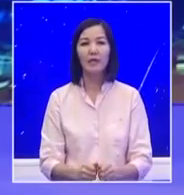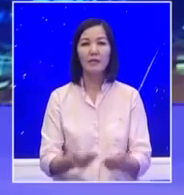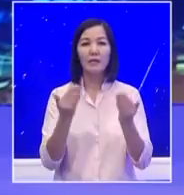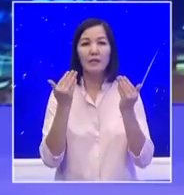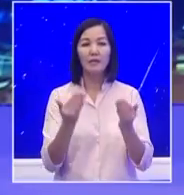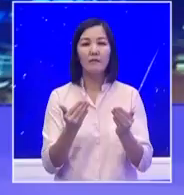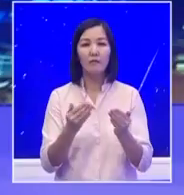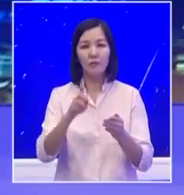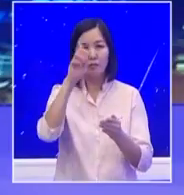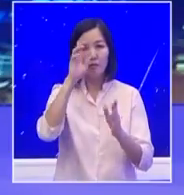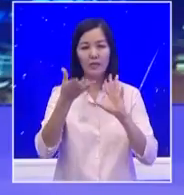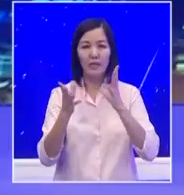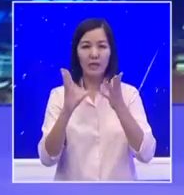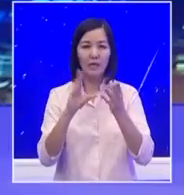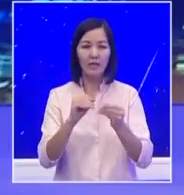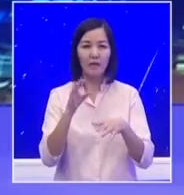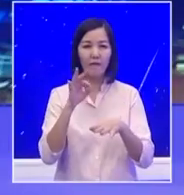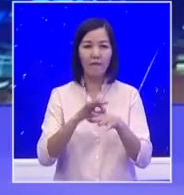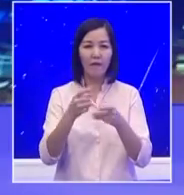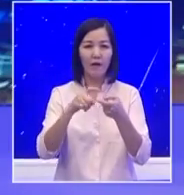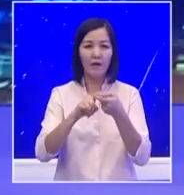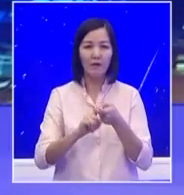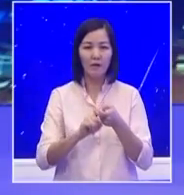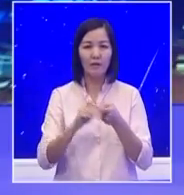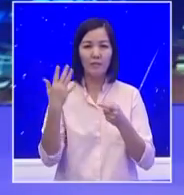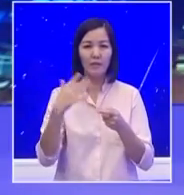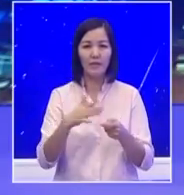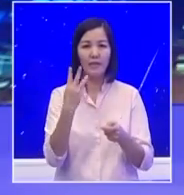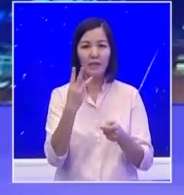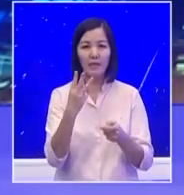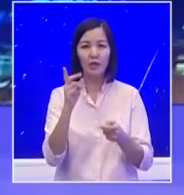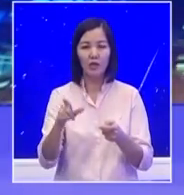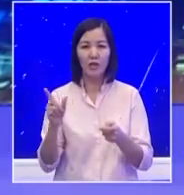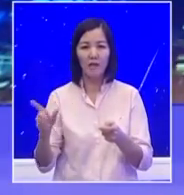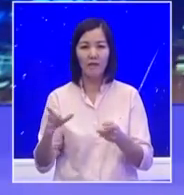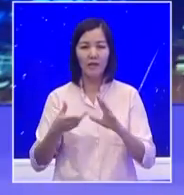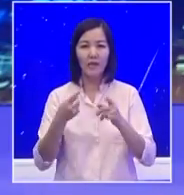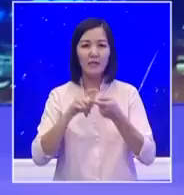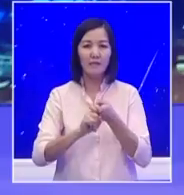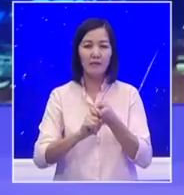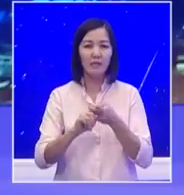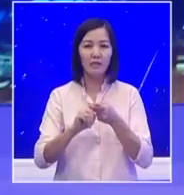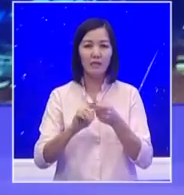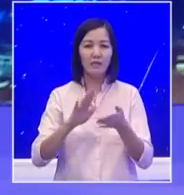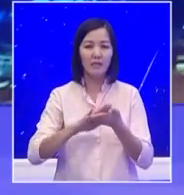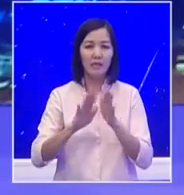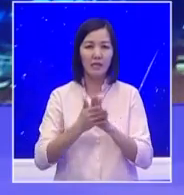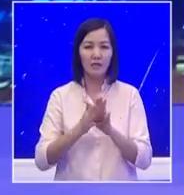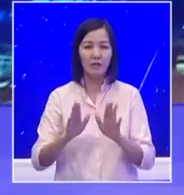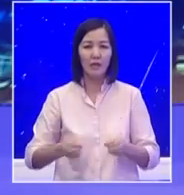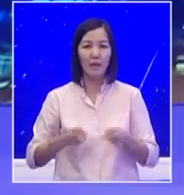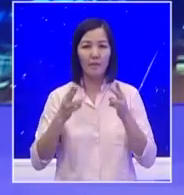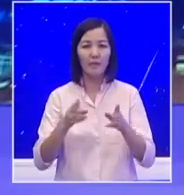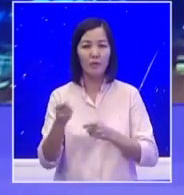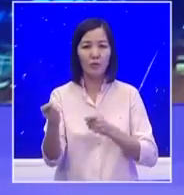На сегодня по стране диагноз коронавирус подтвердился у 53 человек. В связи со сложившейся ситуацией